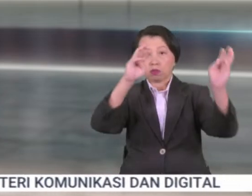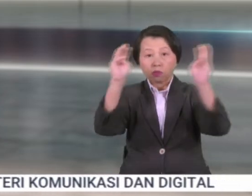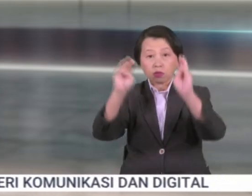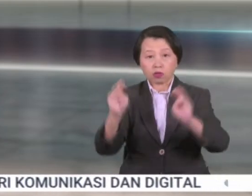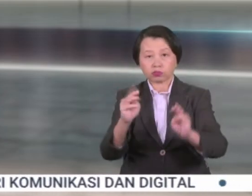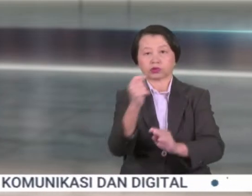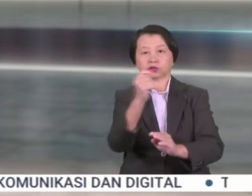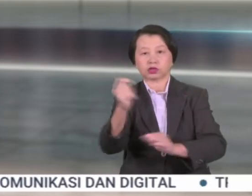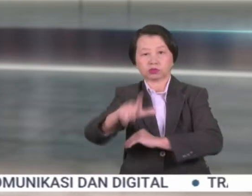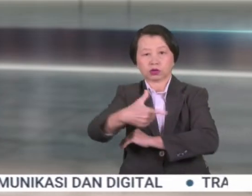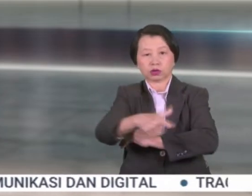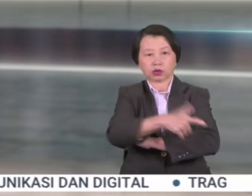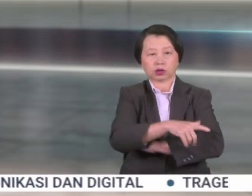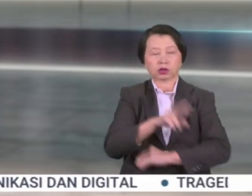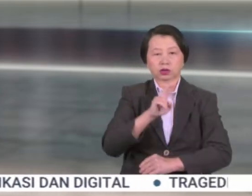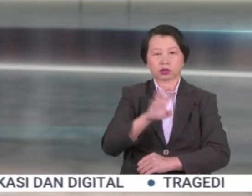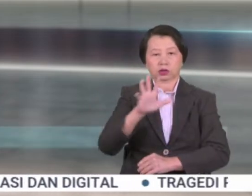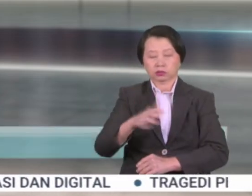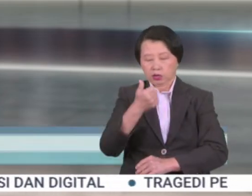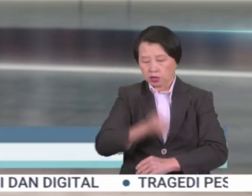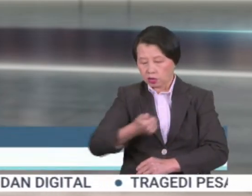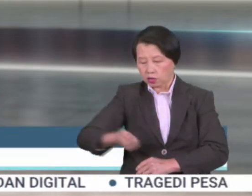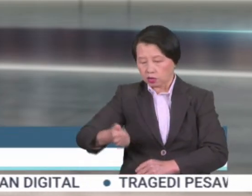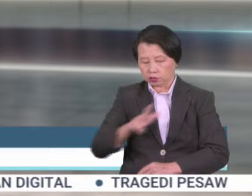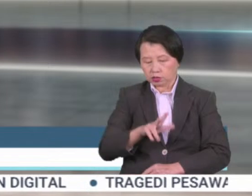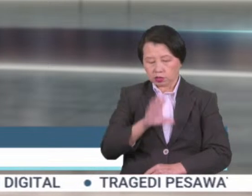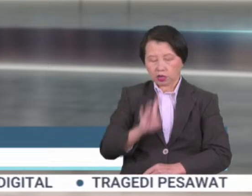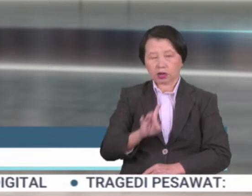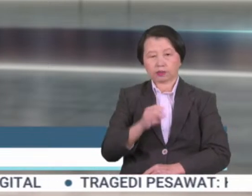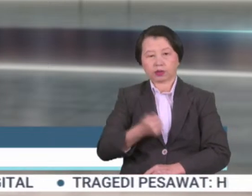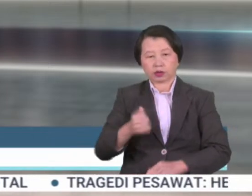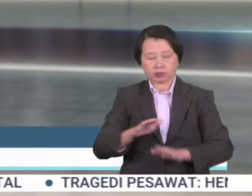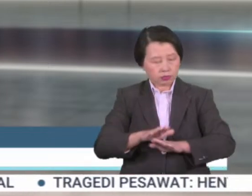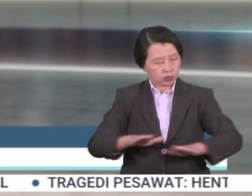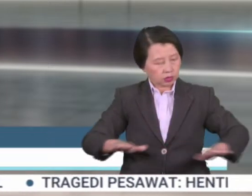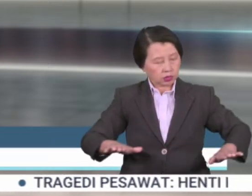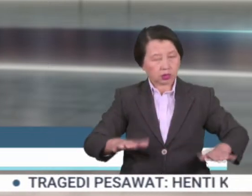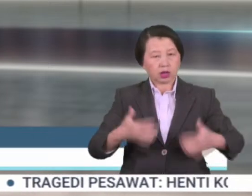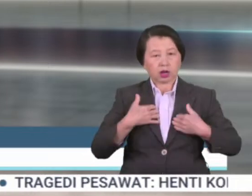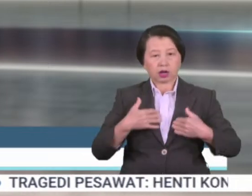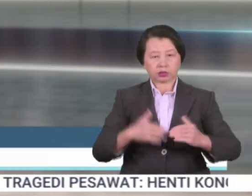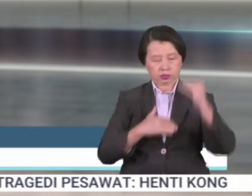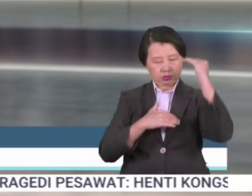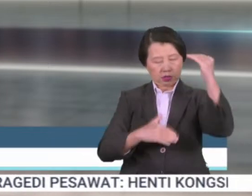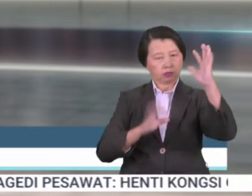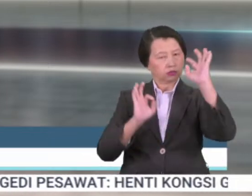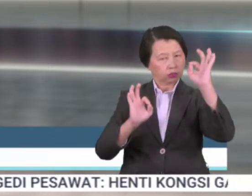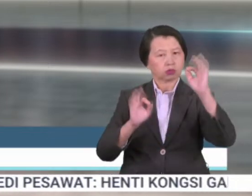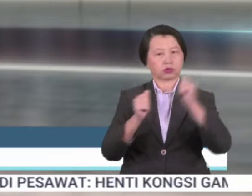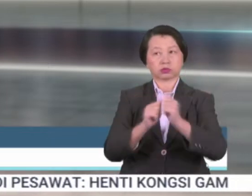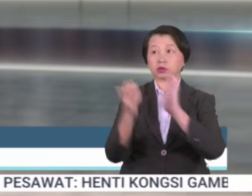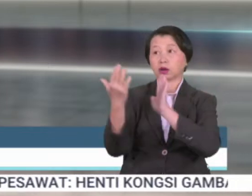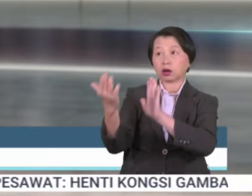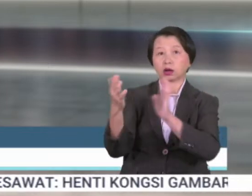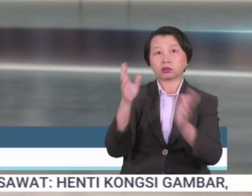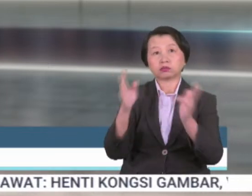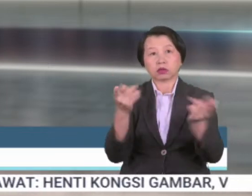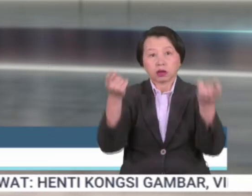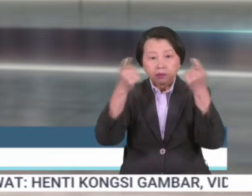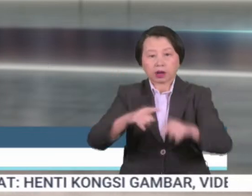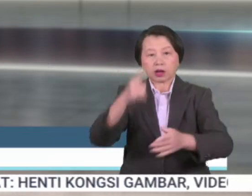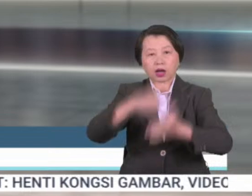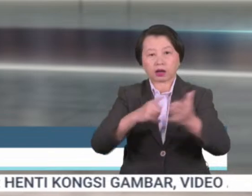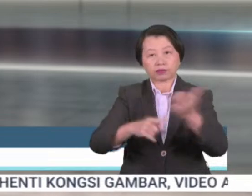laut 58 buah aset laut dan 38 buah aset darat berada pada tahap optimum bagi menghadapi berlakunya